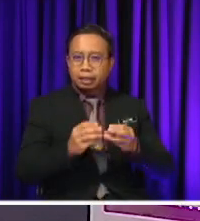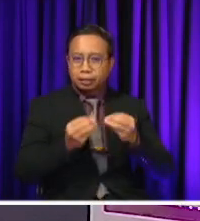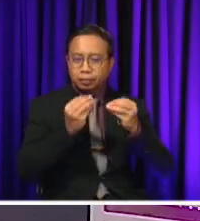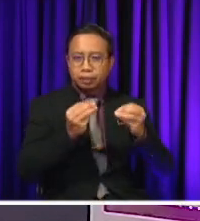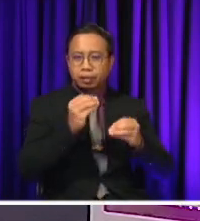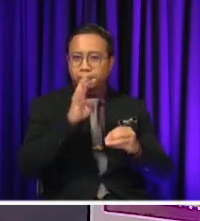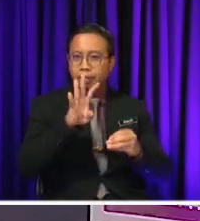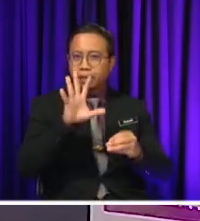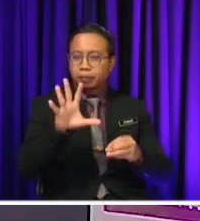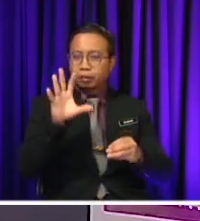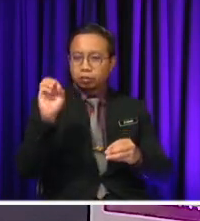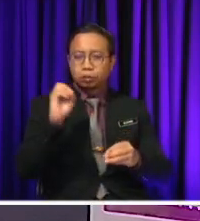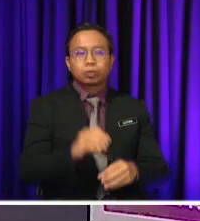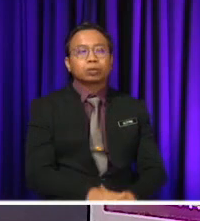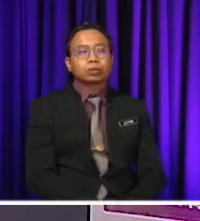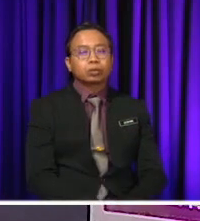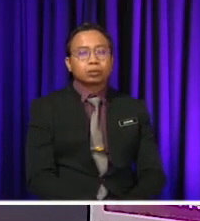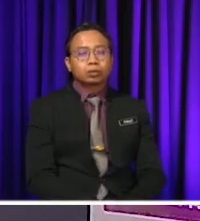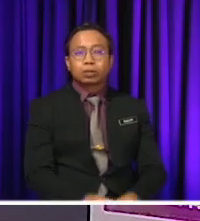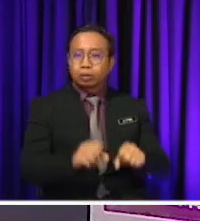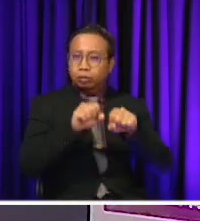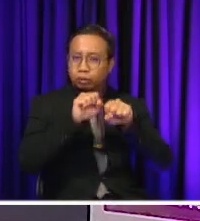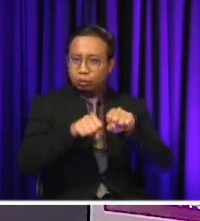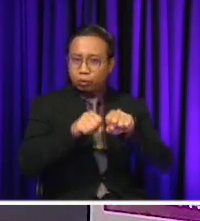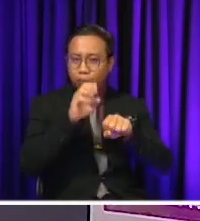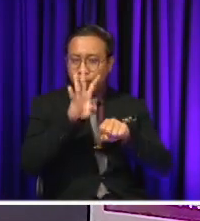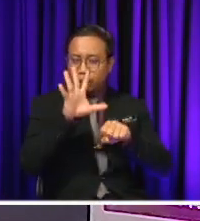450 so dekat sini